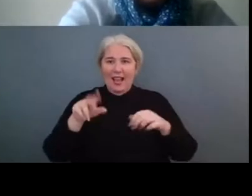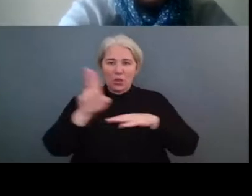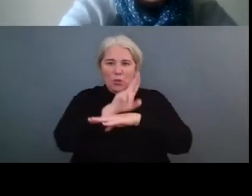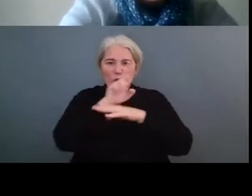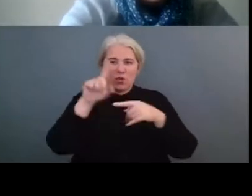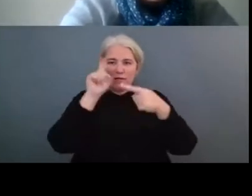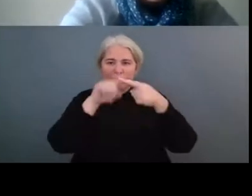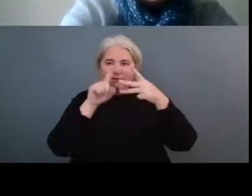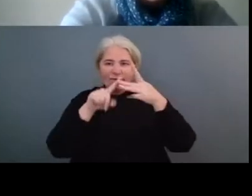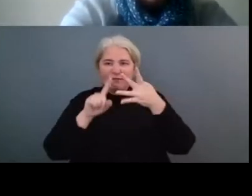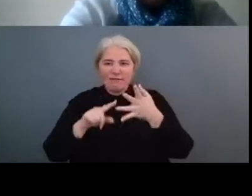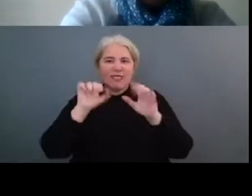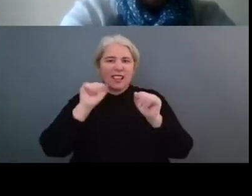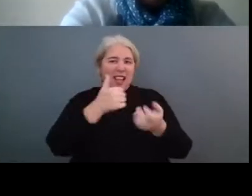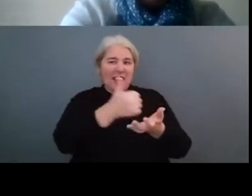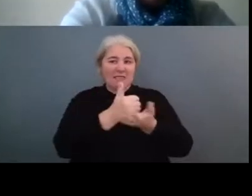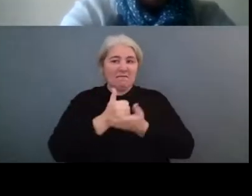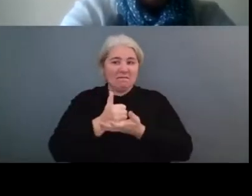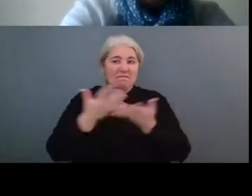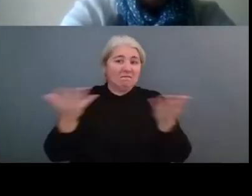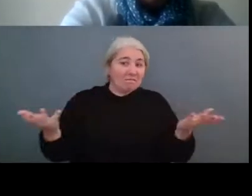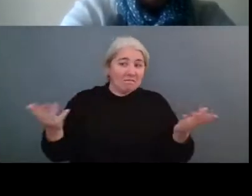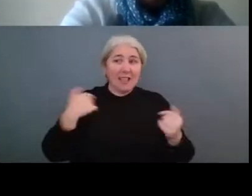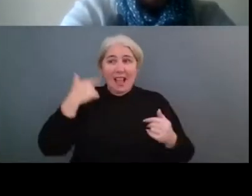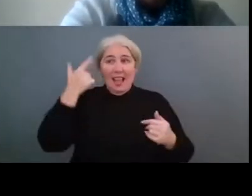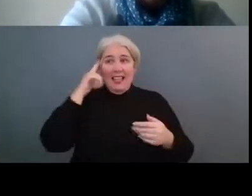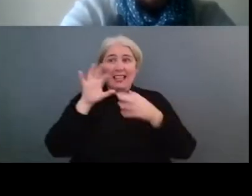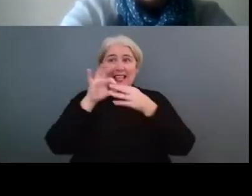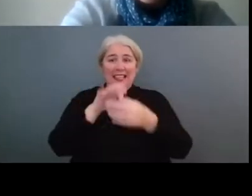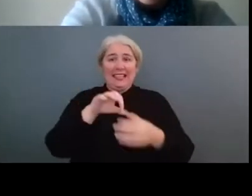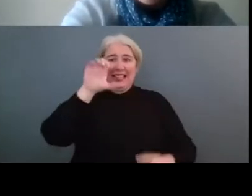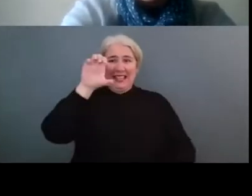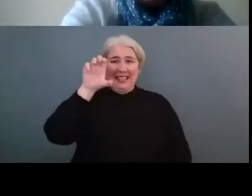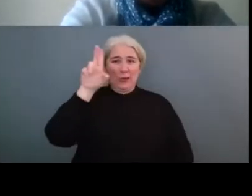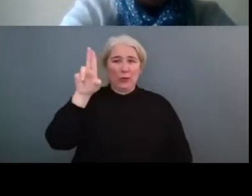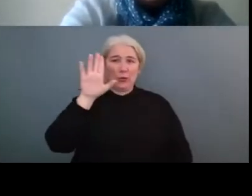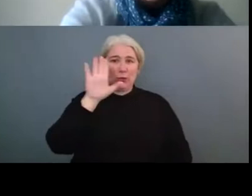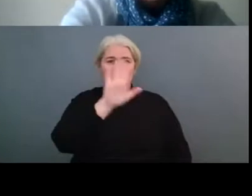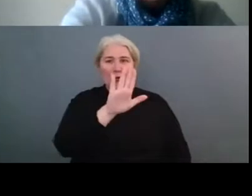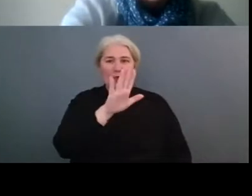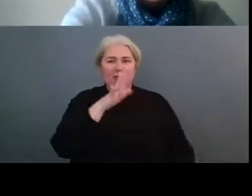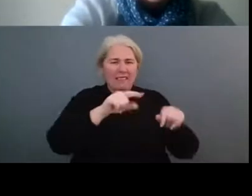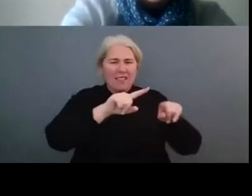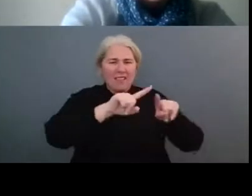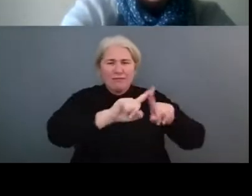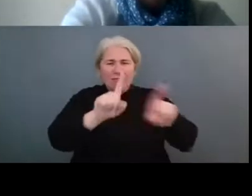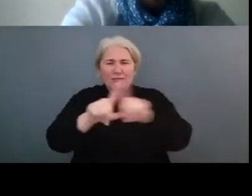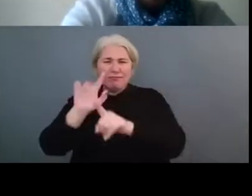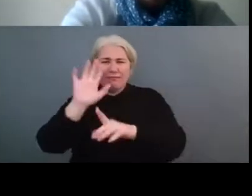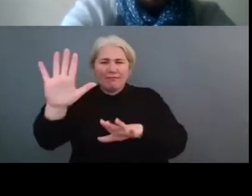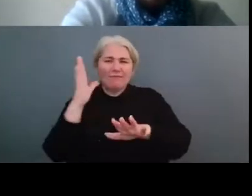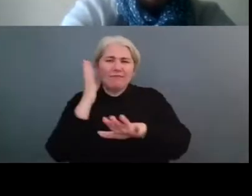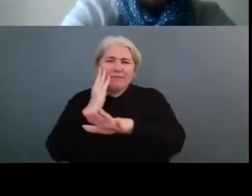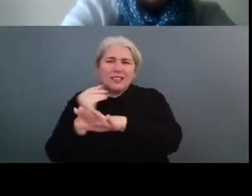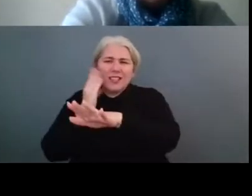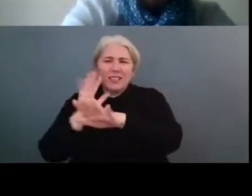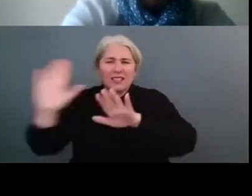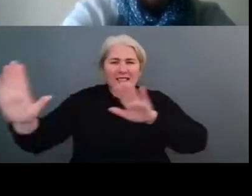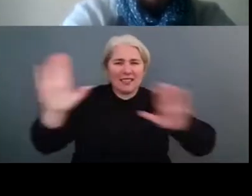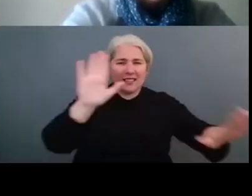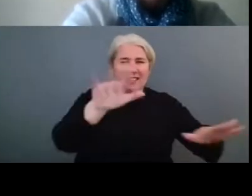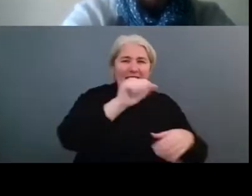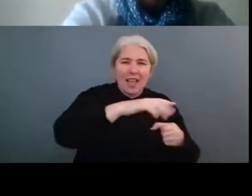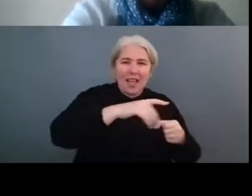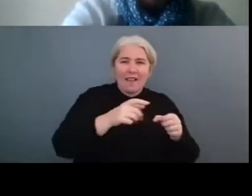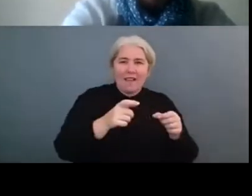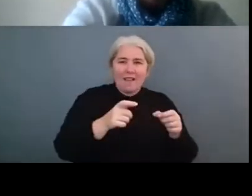européenne, et comment on s'appuie sur toutes ces expériences locales pour à un moment donné co-construire quelque chose qui nous engage tous, que ce